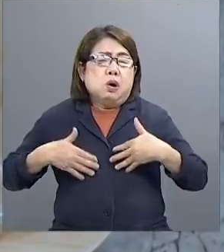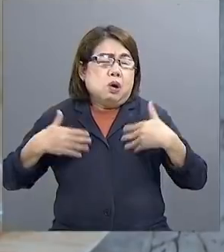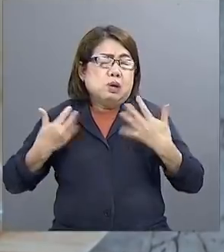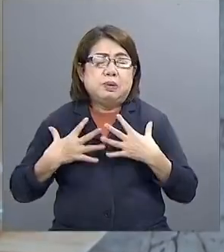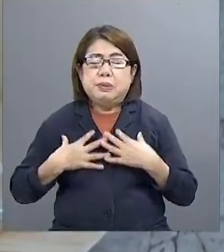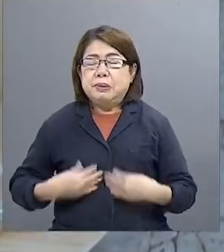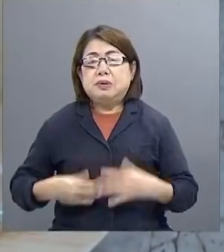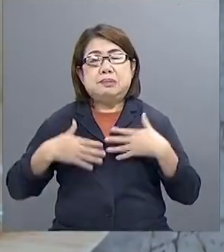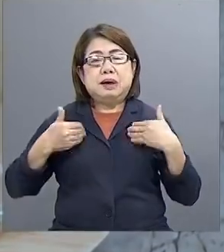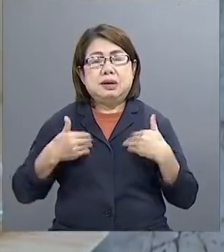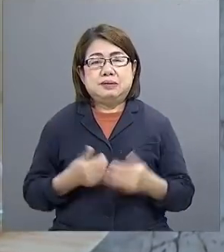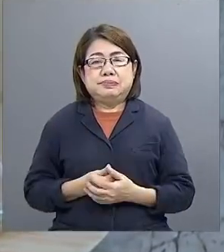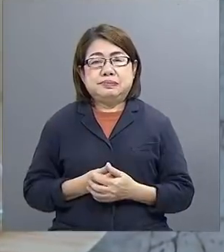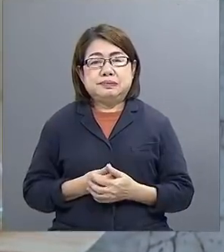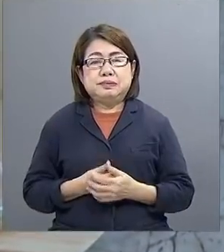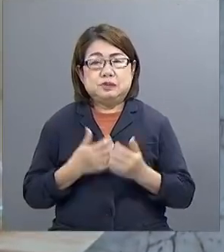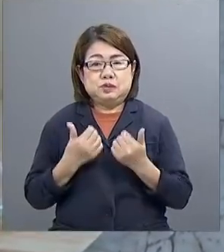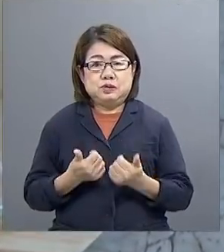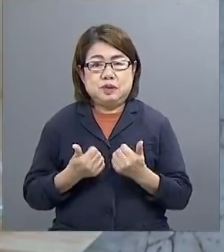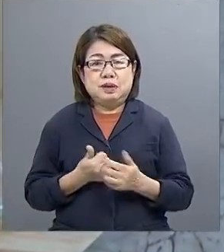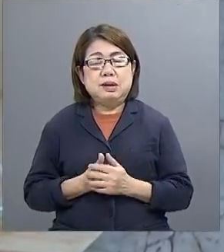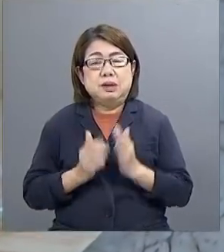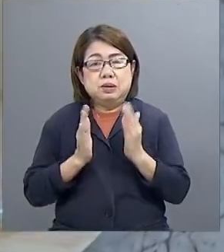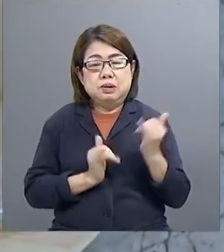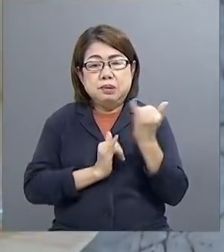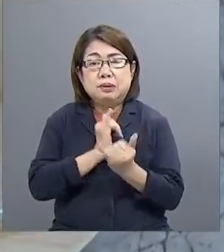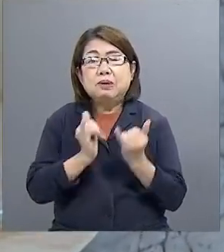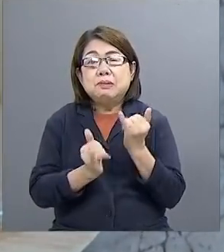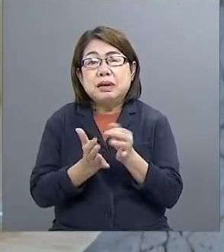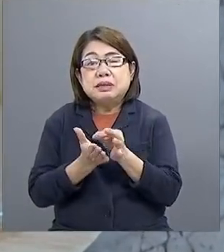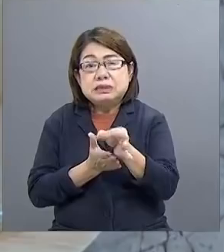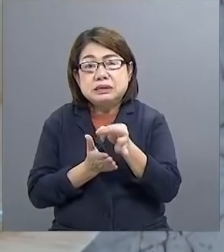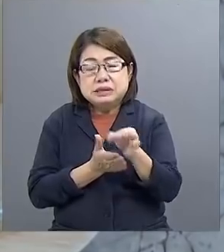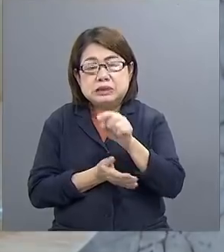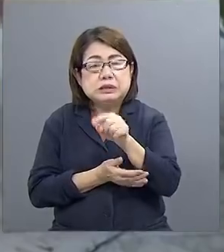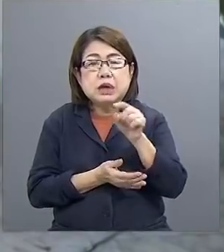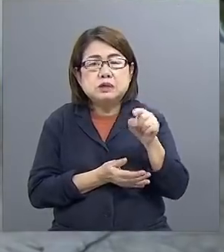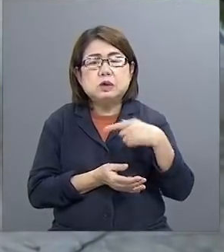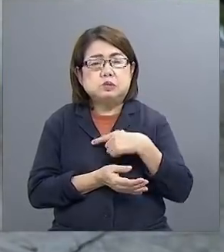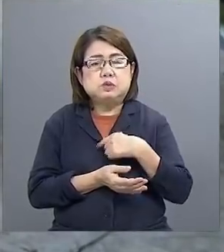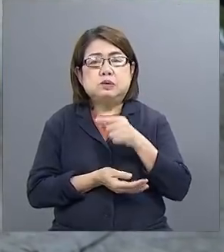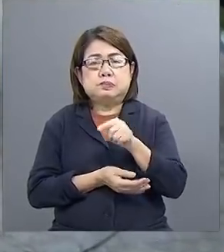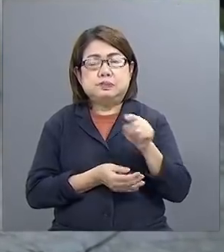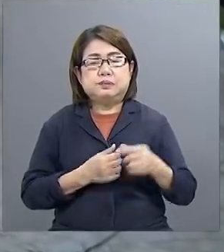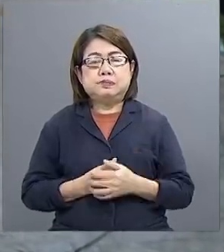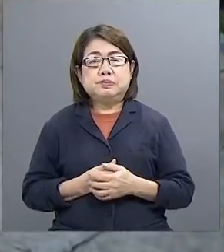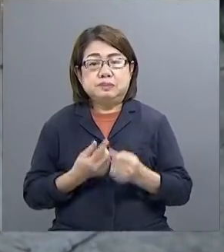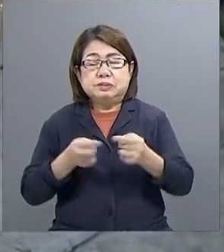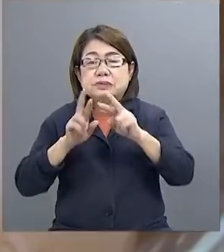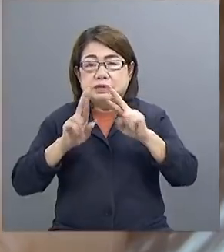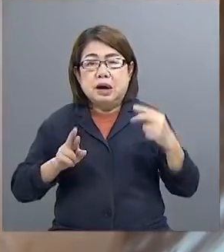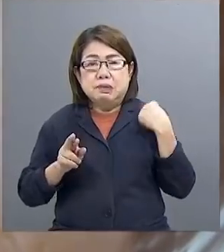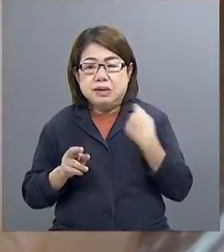ทำให้ขนาดนี้ลูกค้าที่เข้าร้านชื่นชอบกับเมนูโอ้วค่ะซึ่งที่ร้านก็มีหลากหลายใน